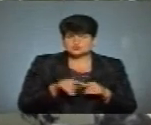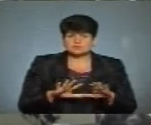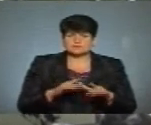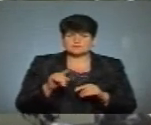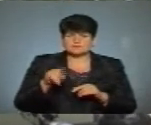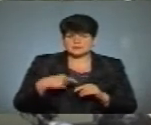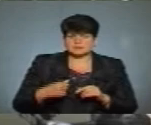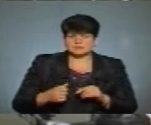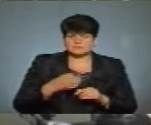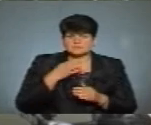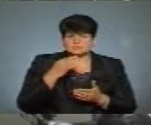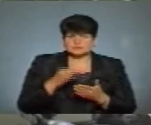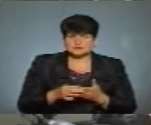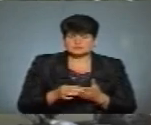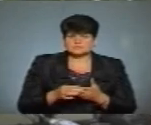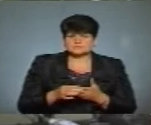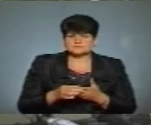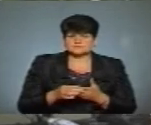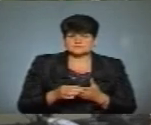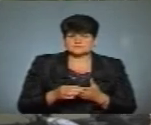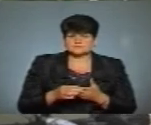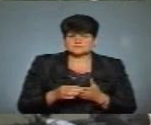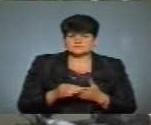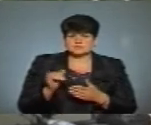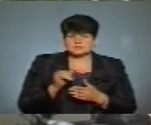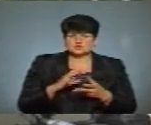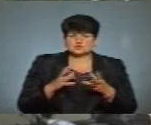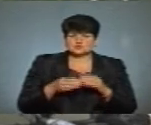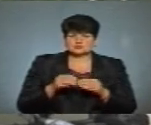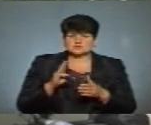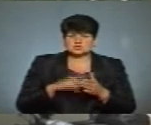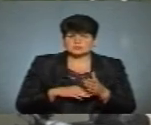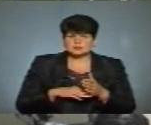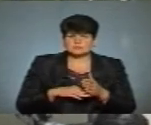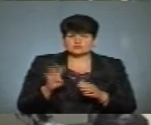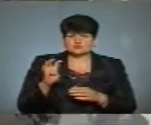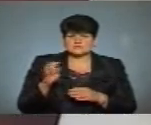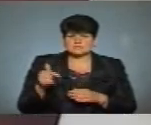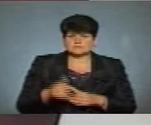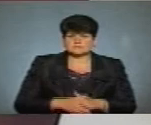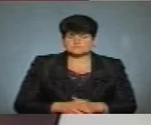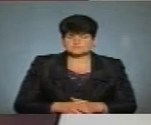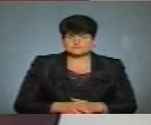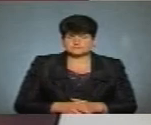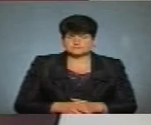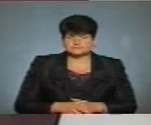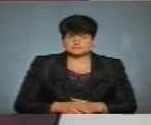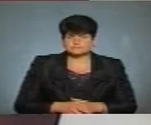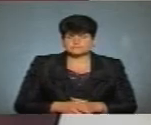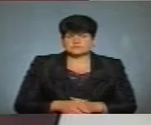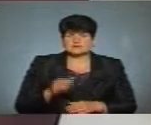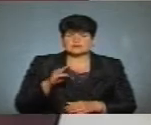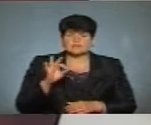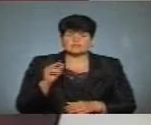притягнута людина до адмінвідповідальності і сума штрафу накладена на 400 гривень. Тетяна